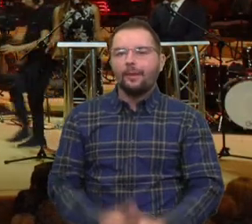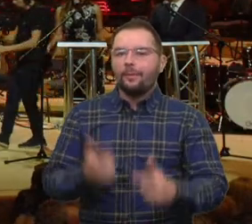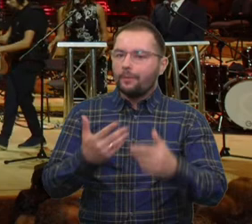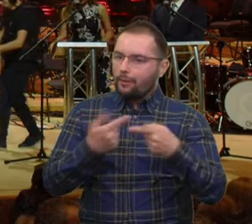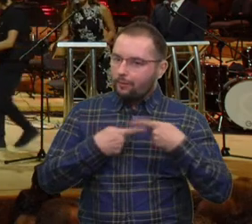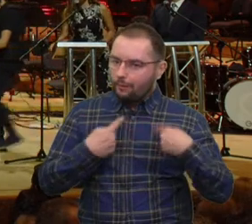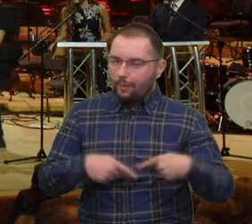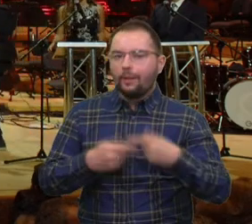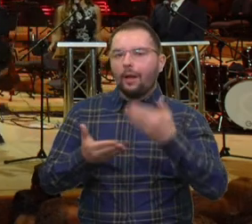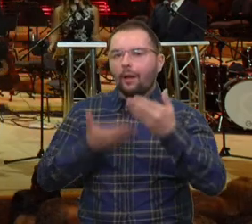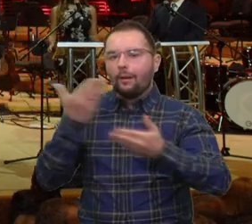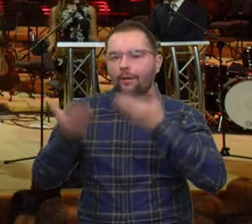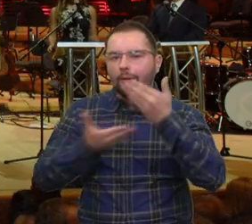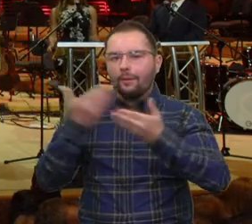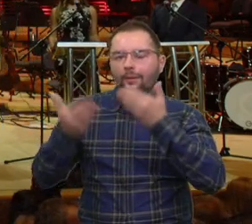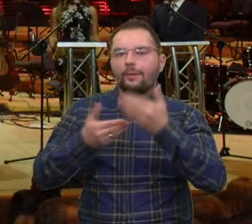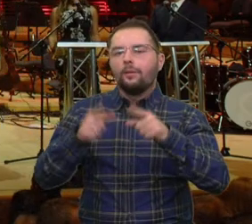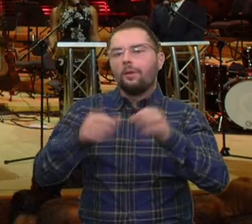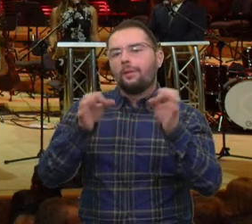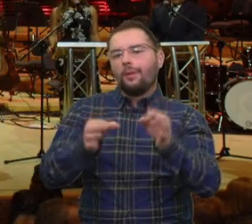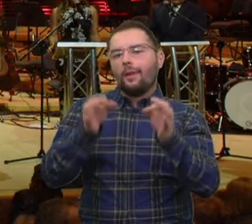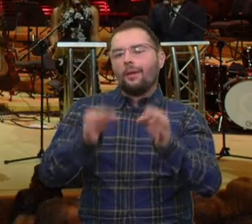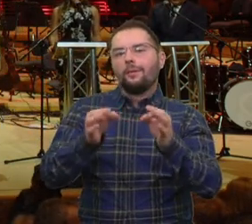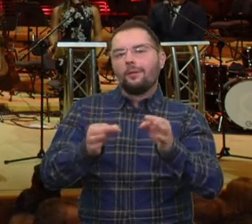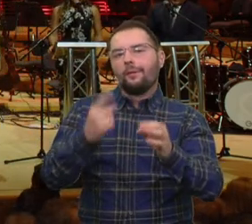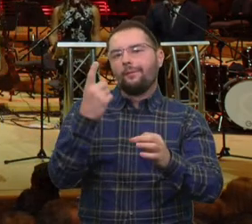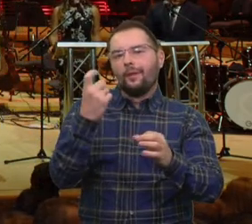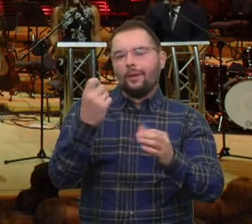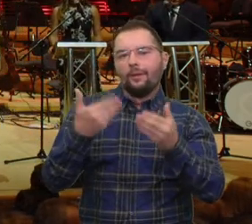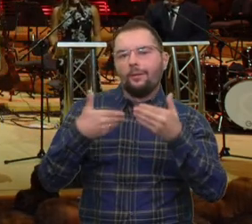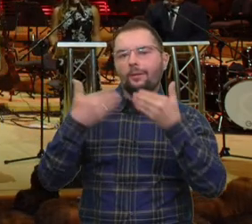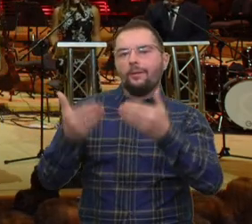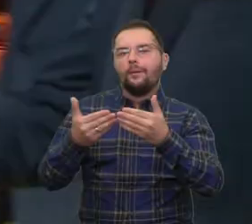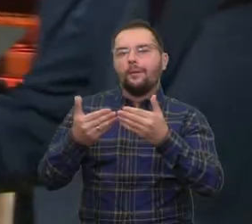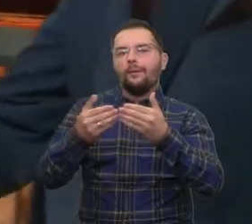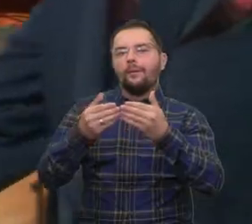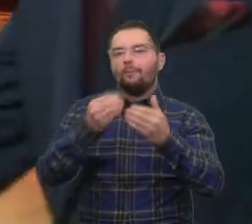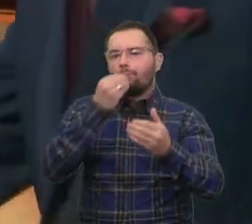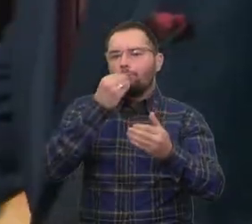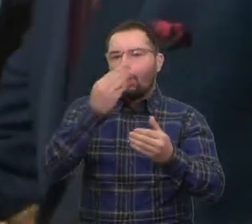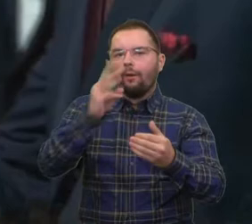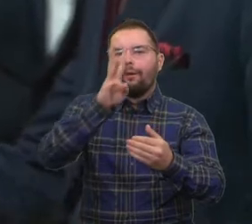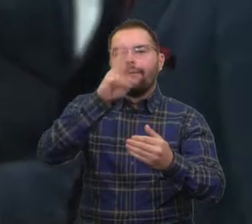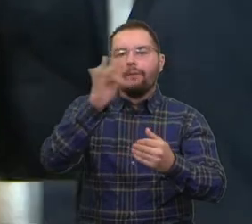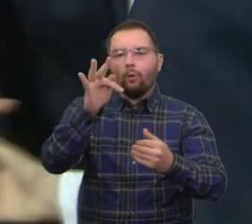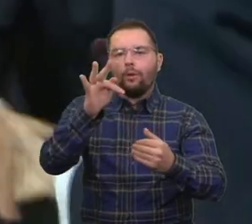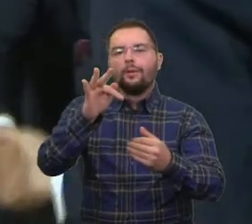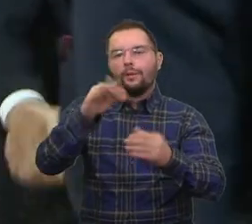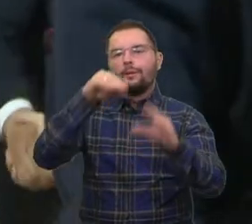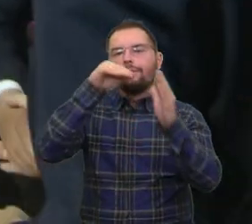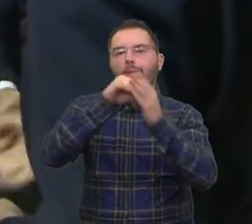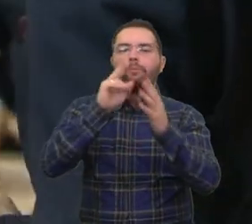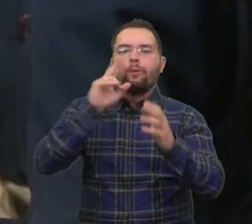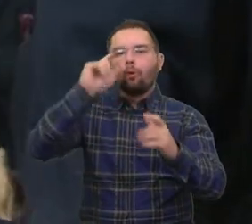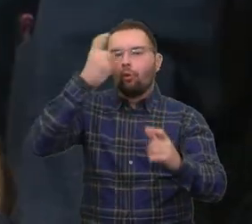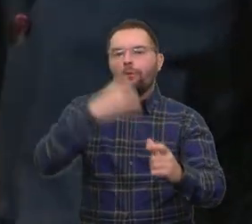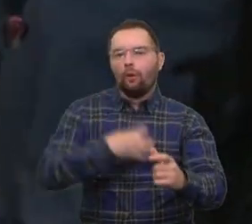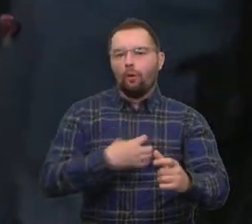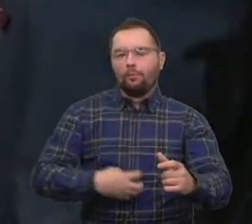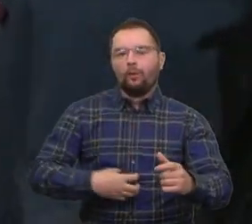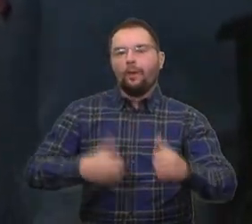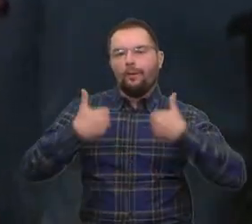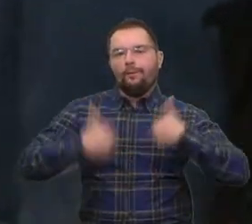Serdecznie gratulujemy, drodzy Państwo. Tak, to właśnie ten moment, kiedy wręczamy statuetki super wójta i jak już widzicie, trafiają